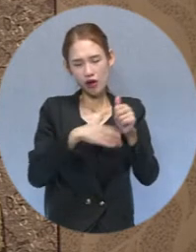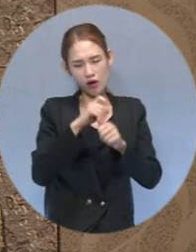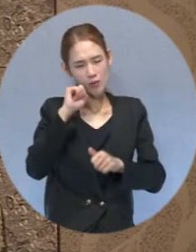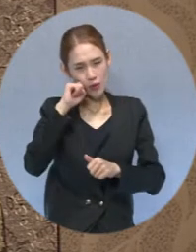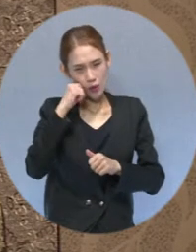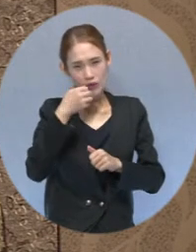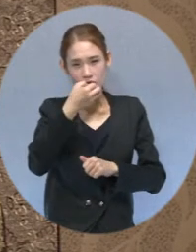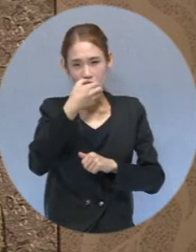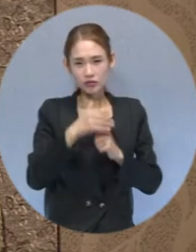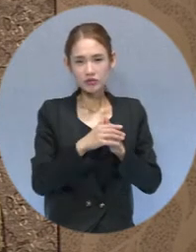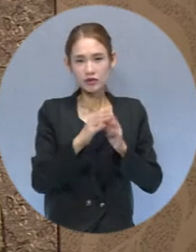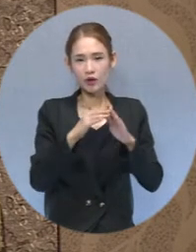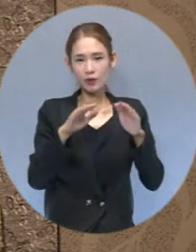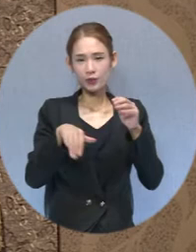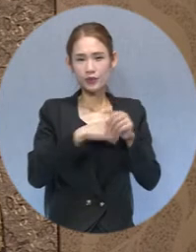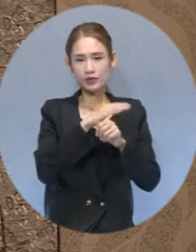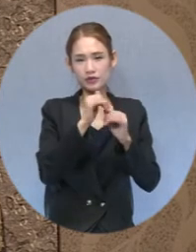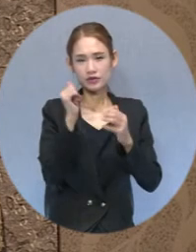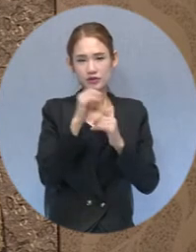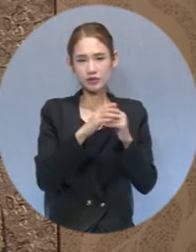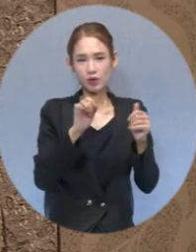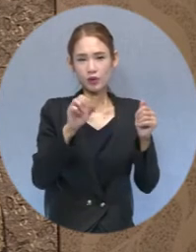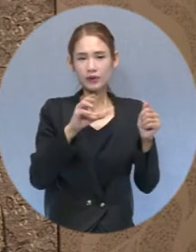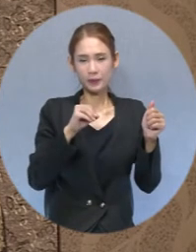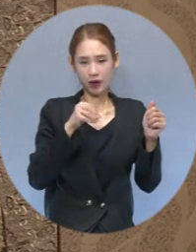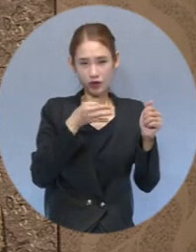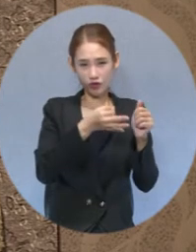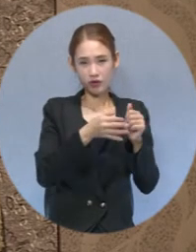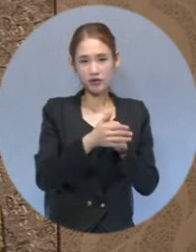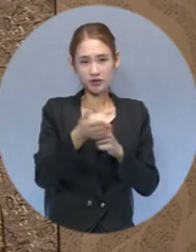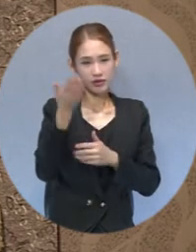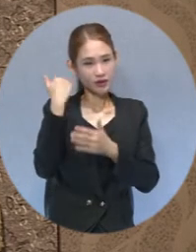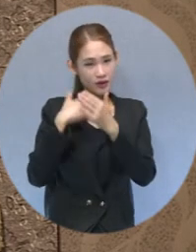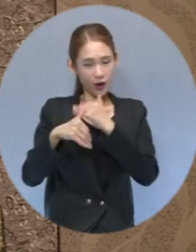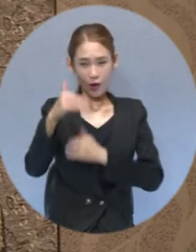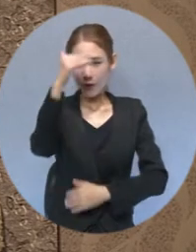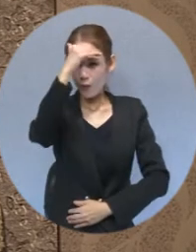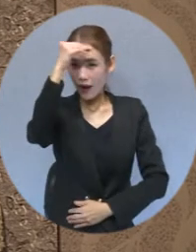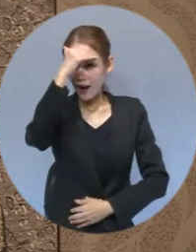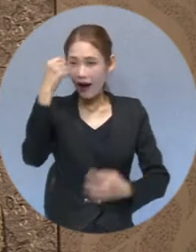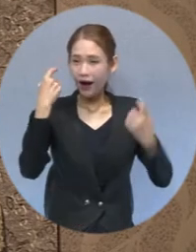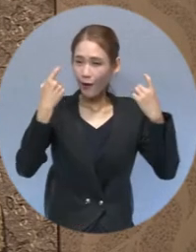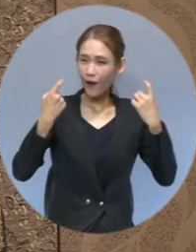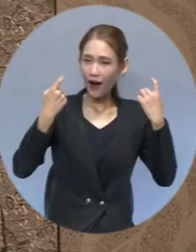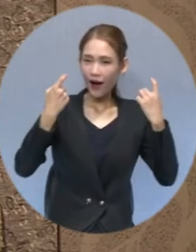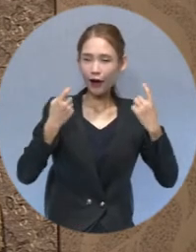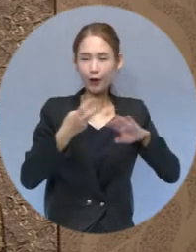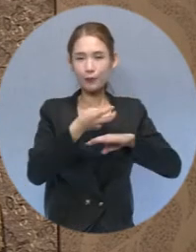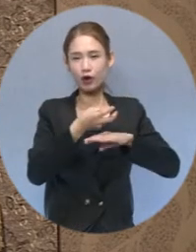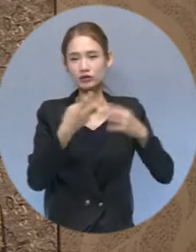좀 50만 원씩 드리고. 네. 전세버스. 예전에 저희 관광 많이 다녔잖아요. 그렇죠. 관광버스로